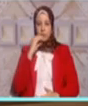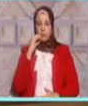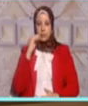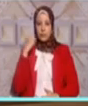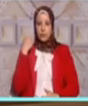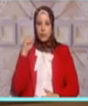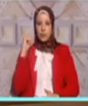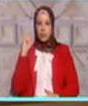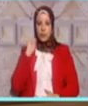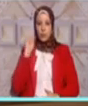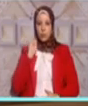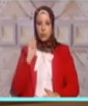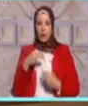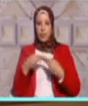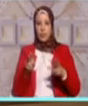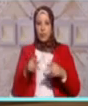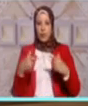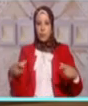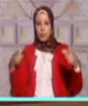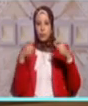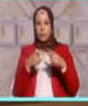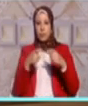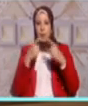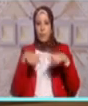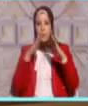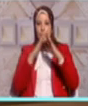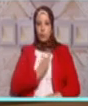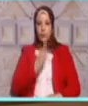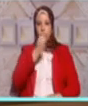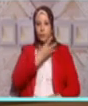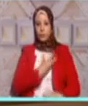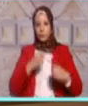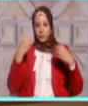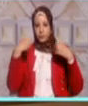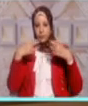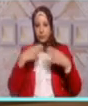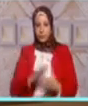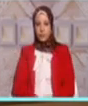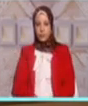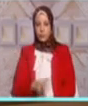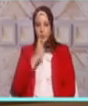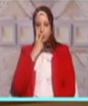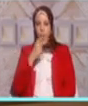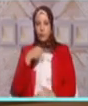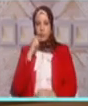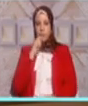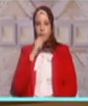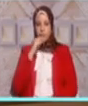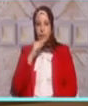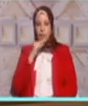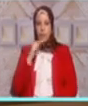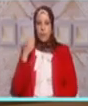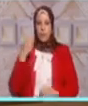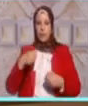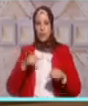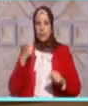في افتتاح مؤتمر المصريين في الخارج في نسخته الرابعة. زي ما شفنا كلمة السيد رئيس الوزراء